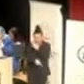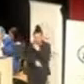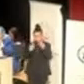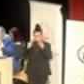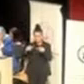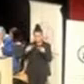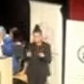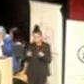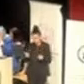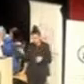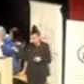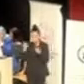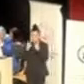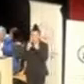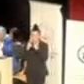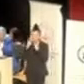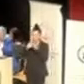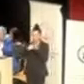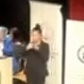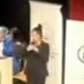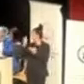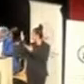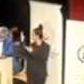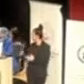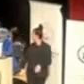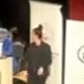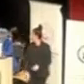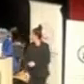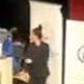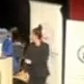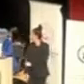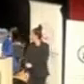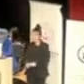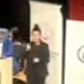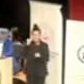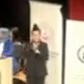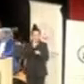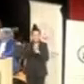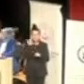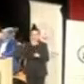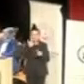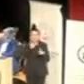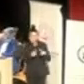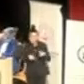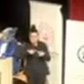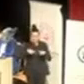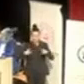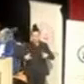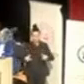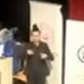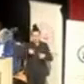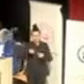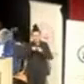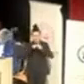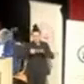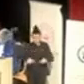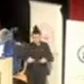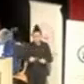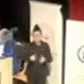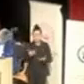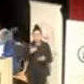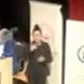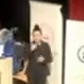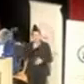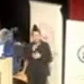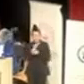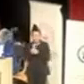kişi bibliografyalarına ilişkin bir ekran görüntüsü bu da. Taş plaklar sistemi. Milli Kütüphane'nin değerli kültür ve sanat mirasını gelecek